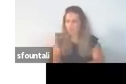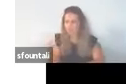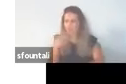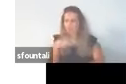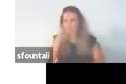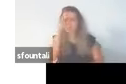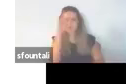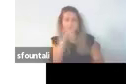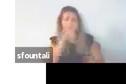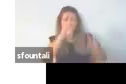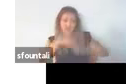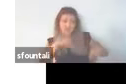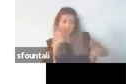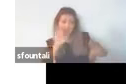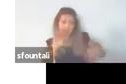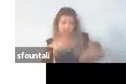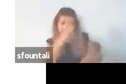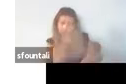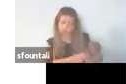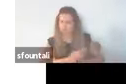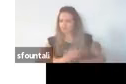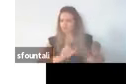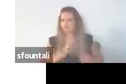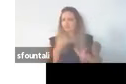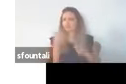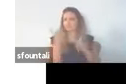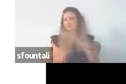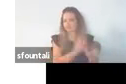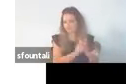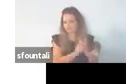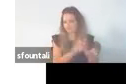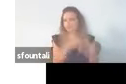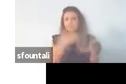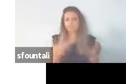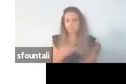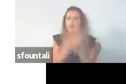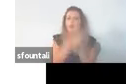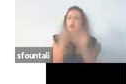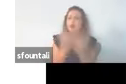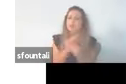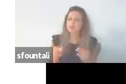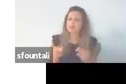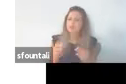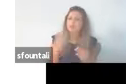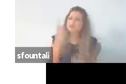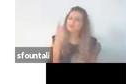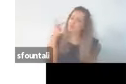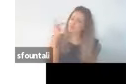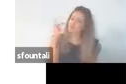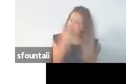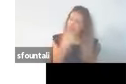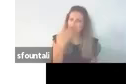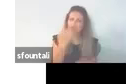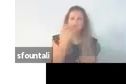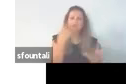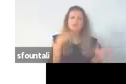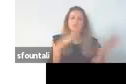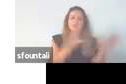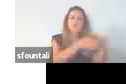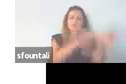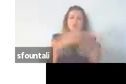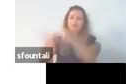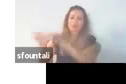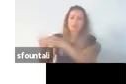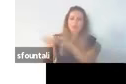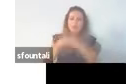για να καταγγείλουν ένα τέτοιο έγκλημα. Συνεπώς, λαμβάνουμε υπόψη το γεγονός ότι υπάρχουν διαφορές στην πρόσβαση στη